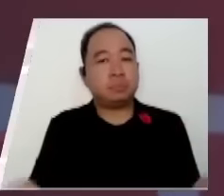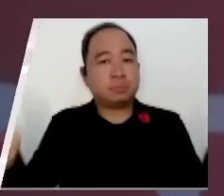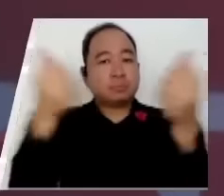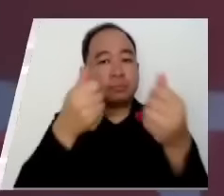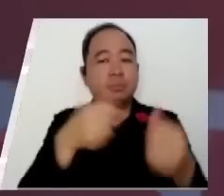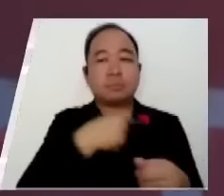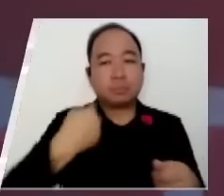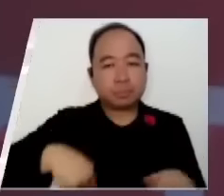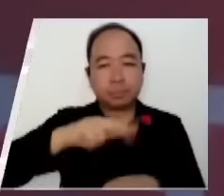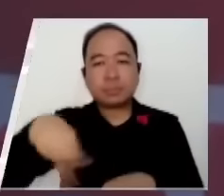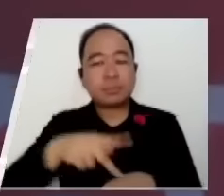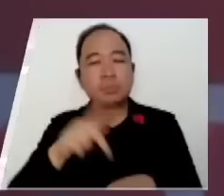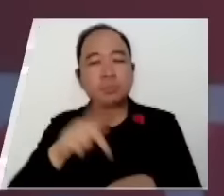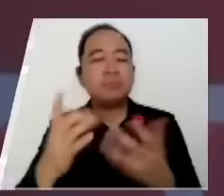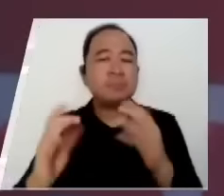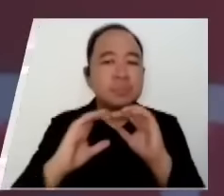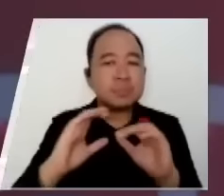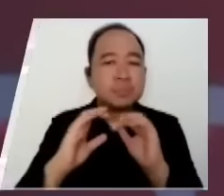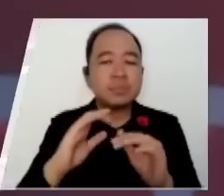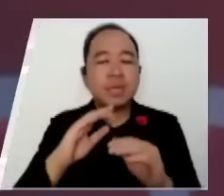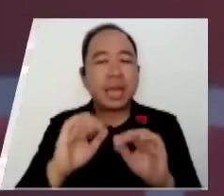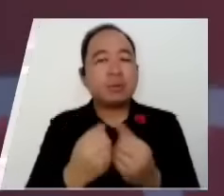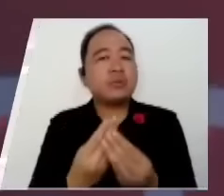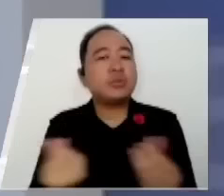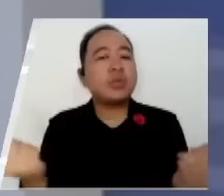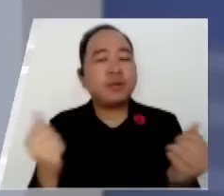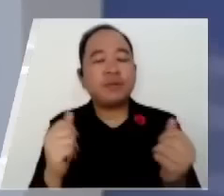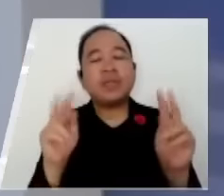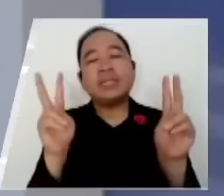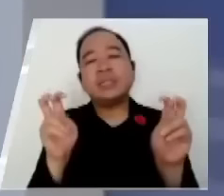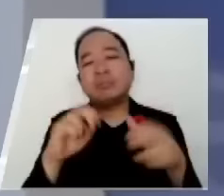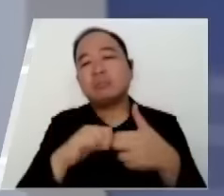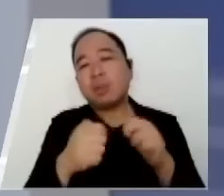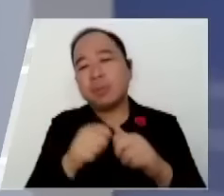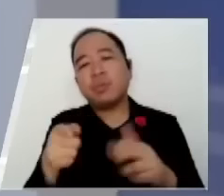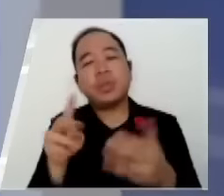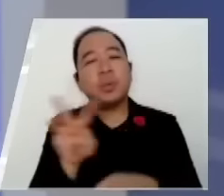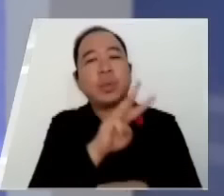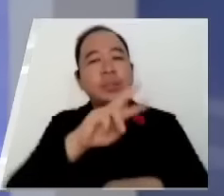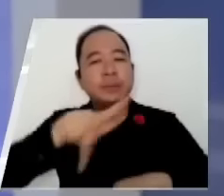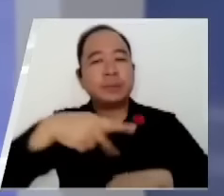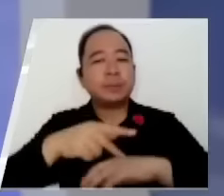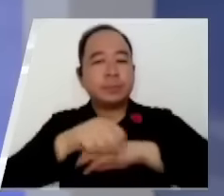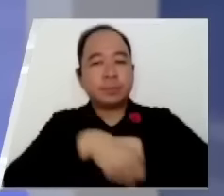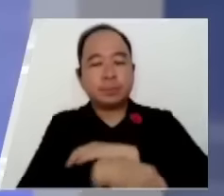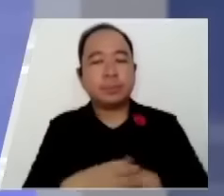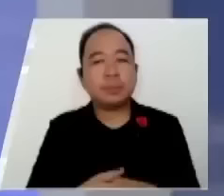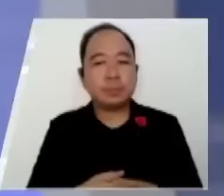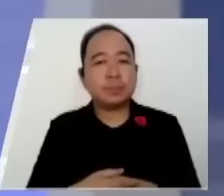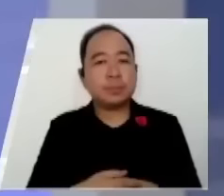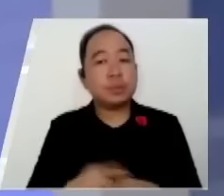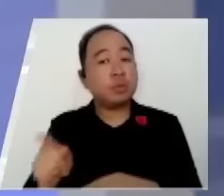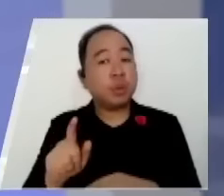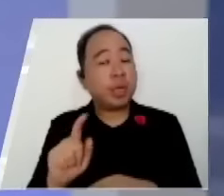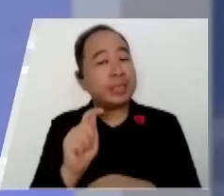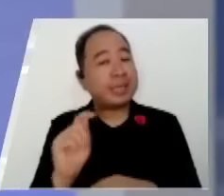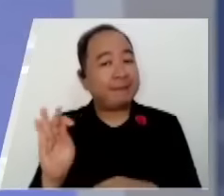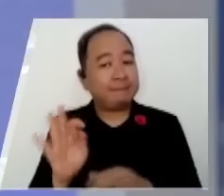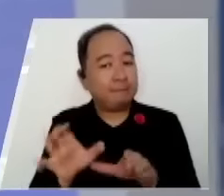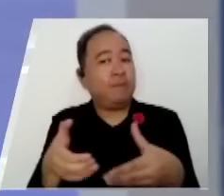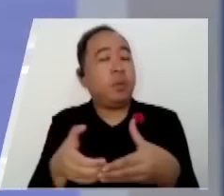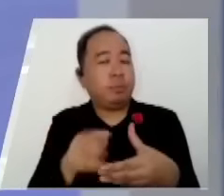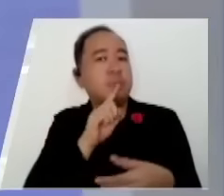sa pagresolba sa mga issue sa West Philippine Sea. Nangako rin ang Binoong Task Force na hindi na mauulit ang